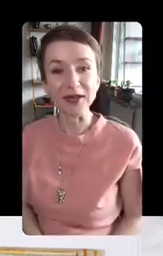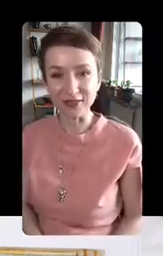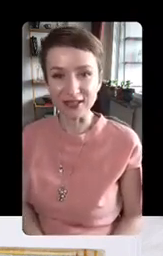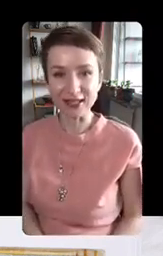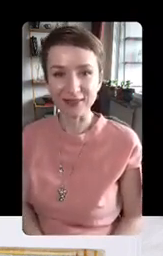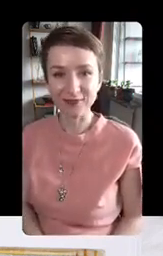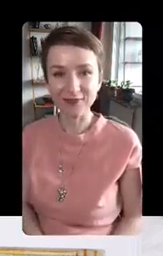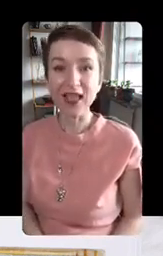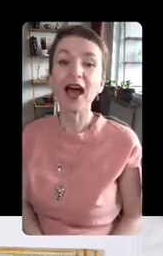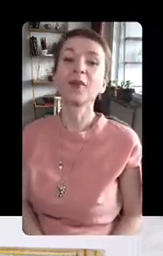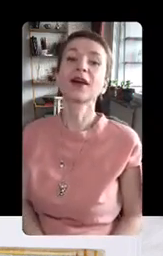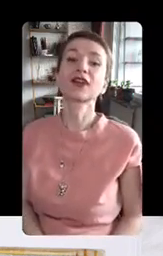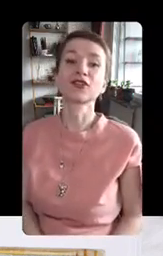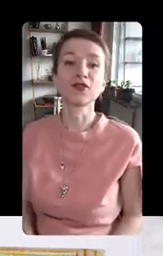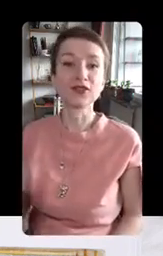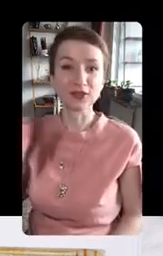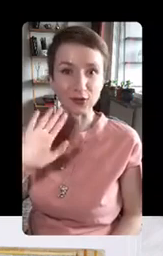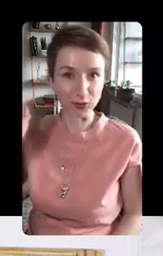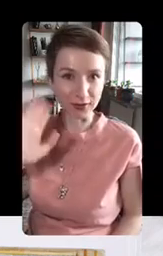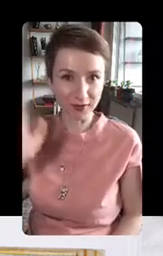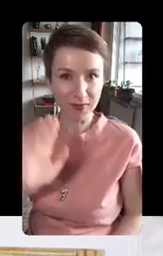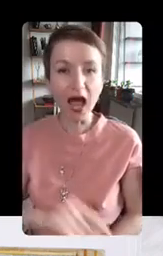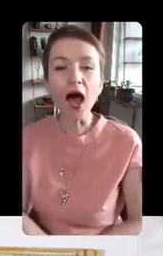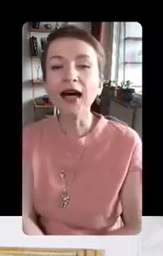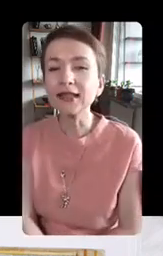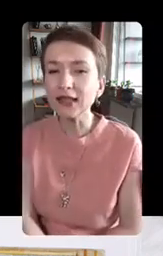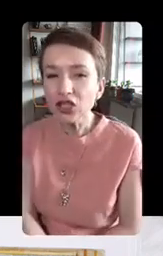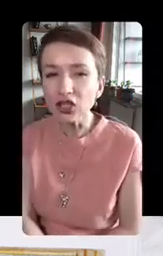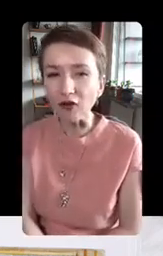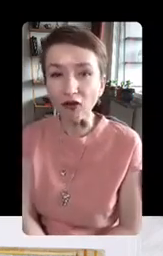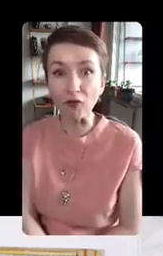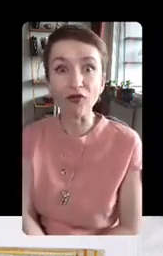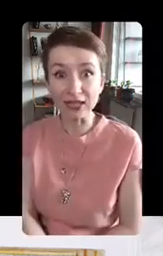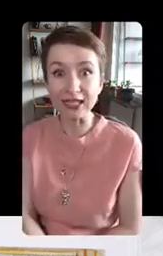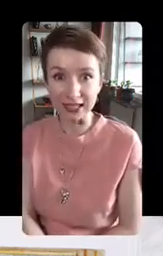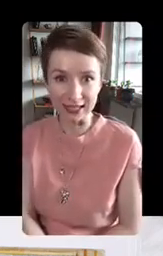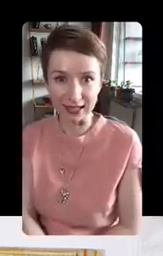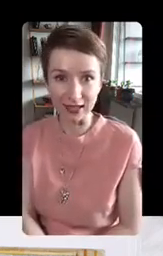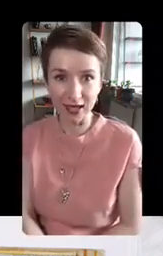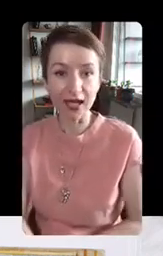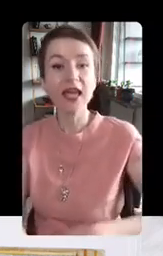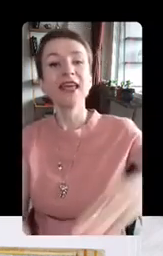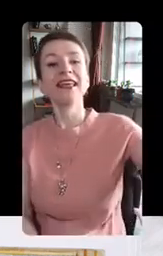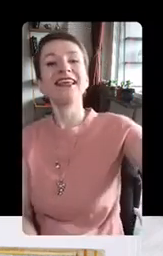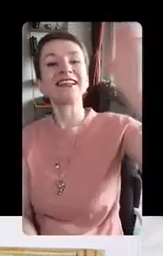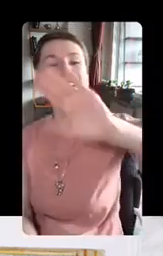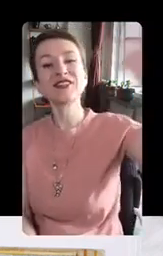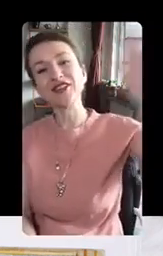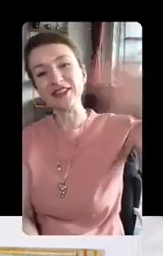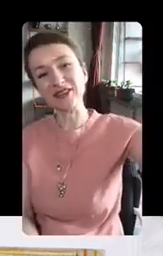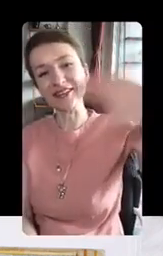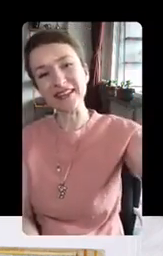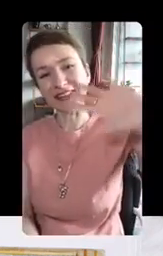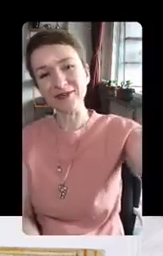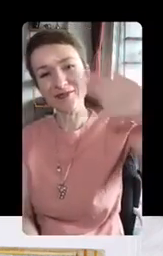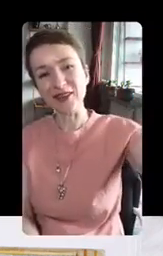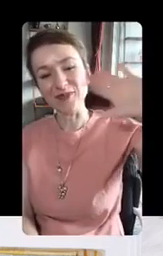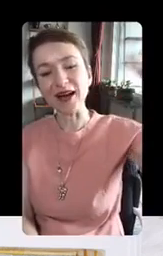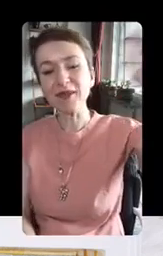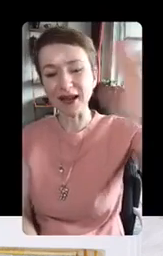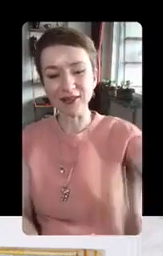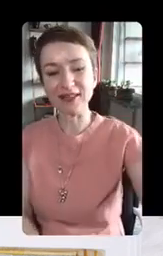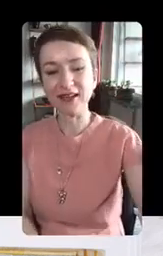стараться вам отвечать. А пока что всего доброго, отличного вам воскресенья, и надеюсь, что до скорых